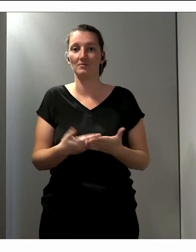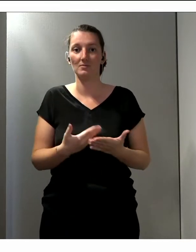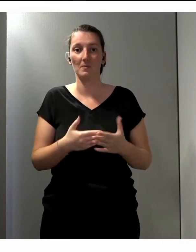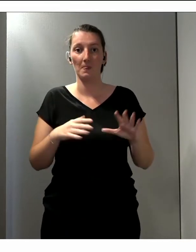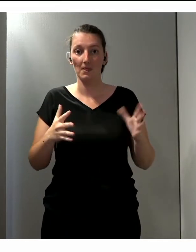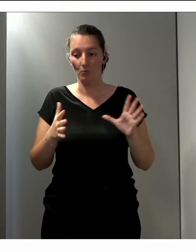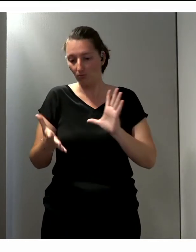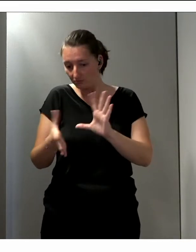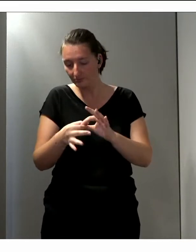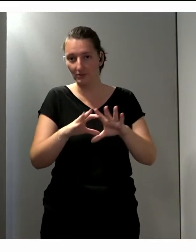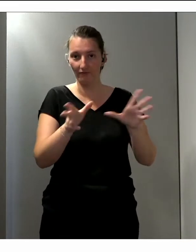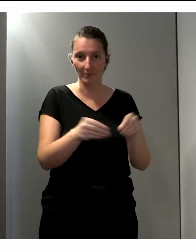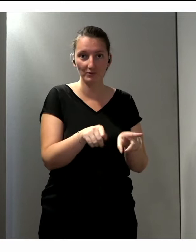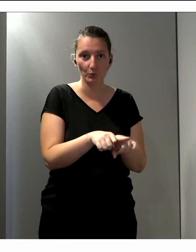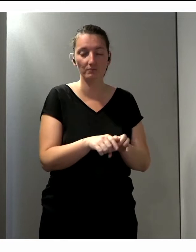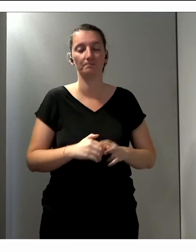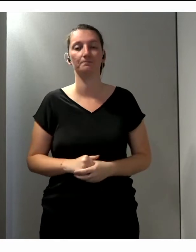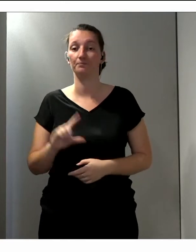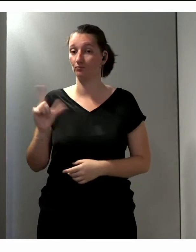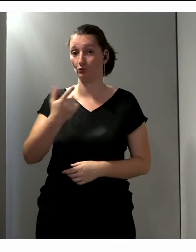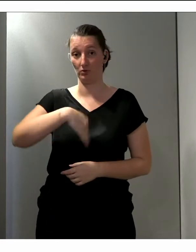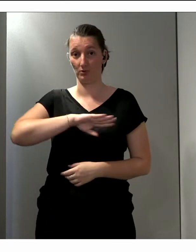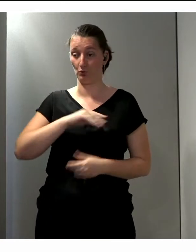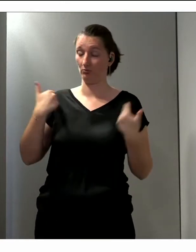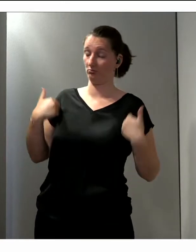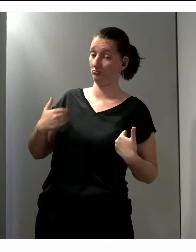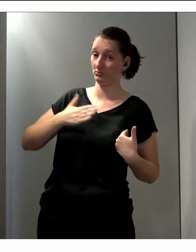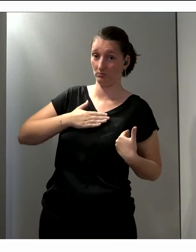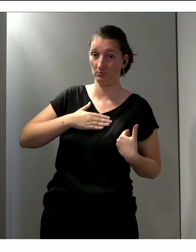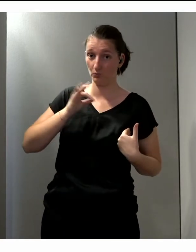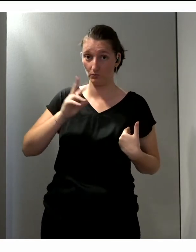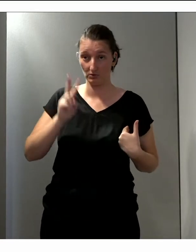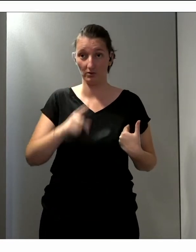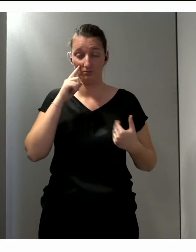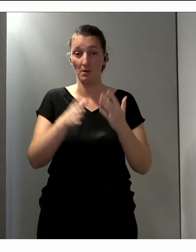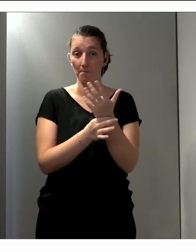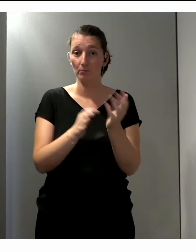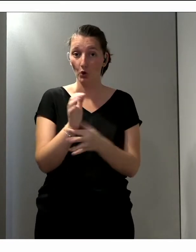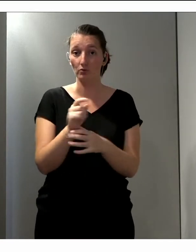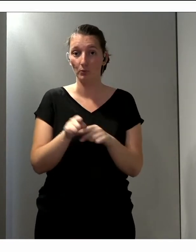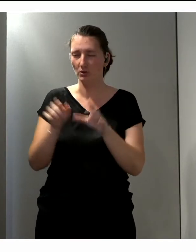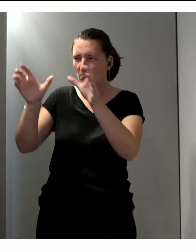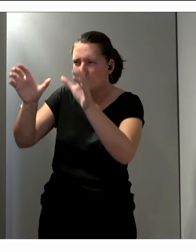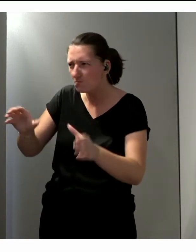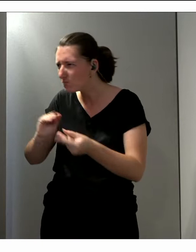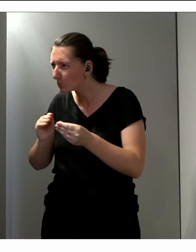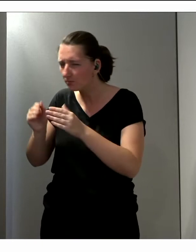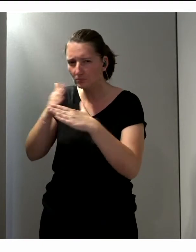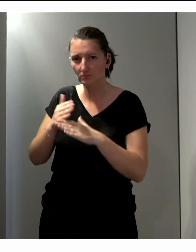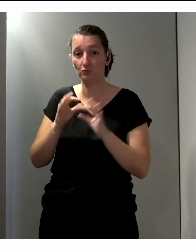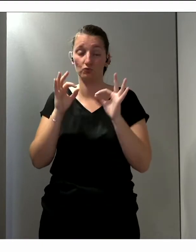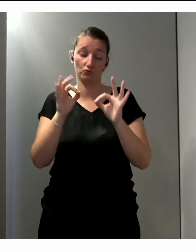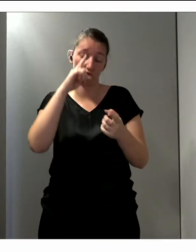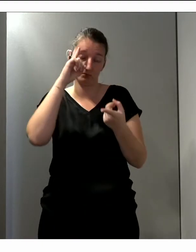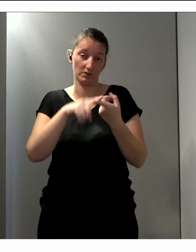au maintien des liens familiaux. La deuxième responsabilité, elle est pleine et entière pour nous aussi. C'est la question des fouilles et menottages que vous abordiez, évidemment. Là, ça renvoie aux pratiques